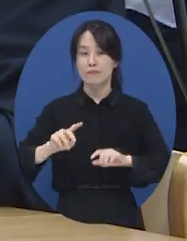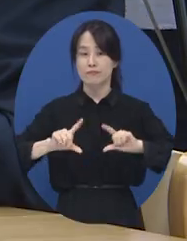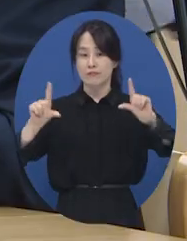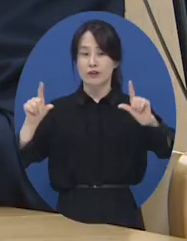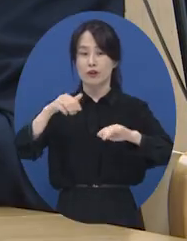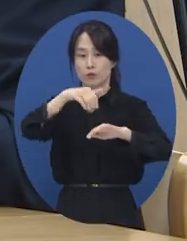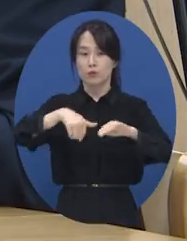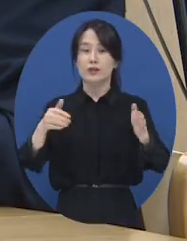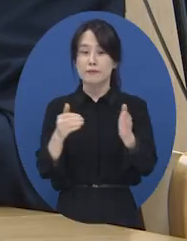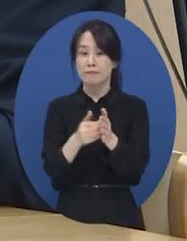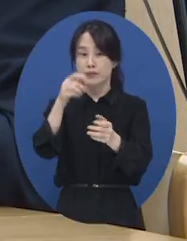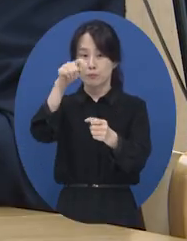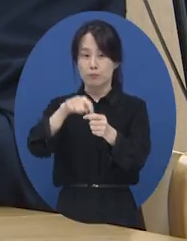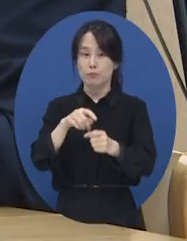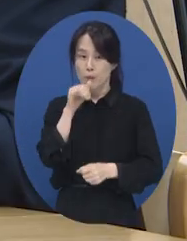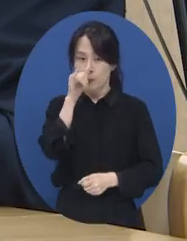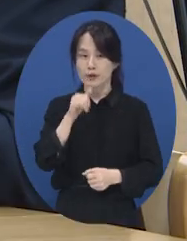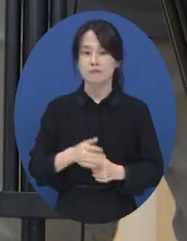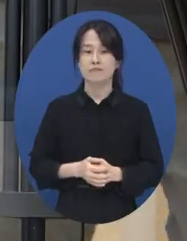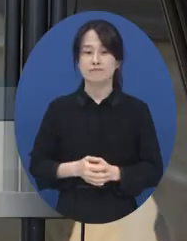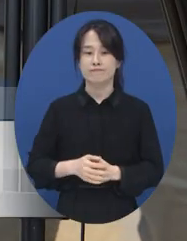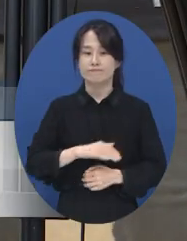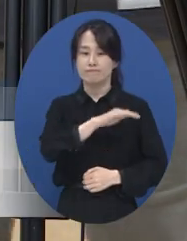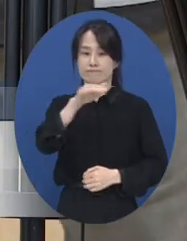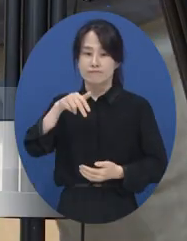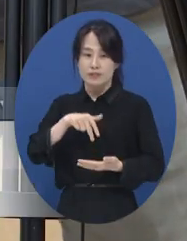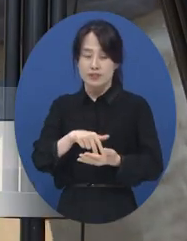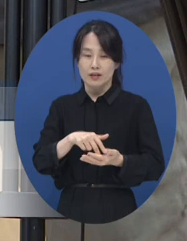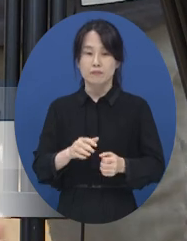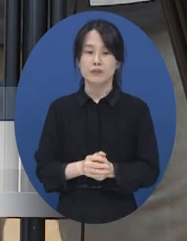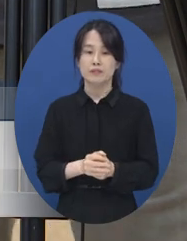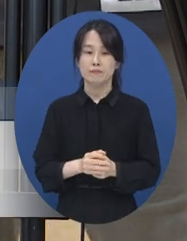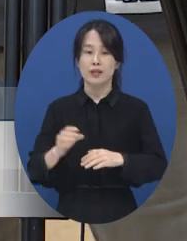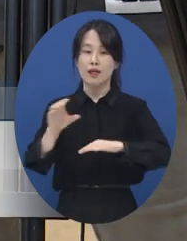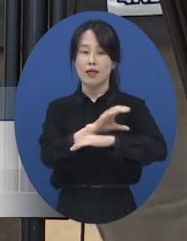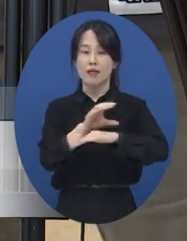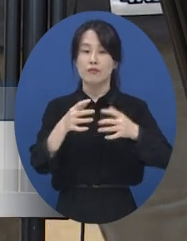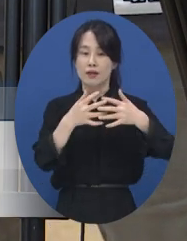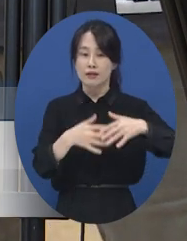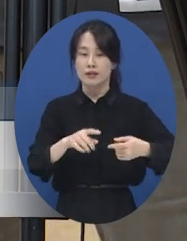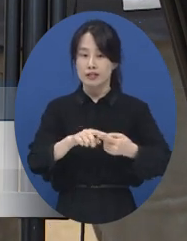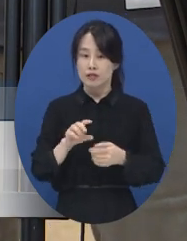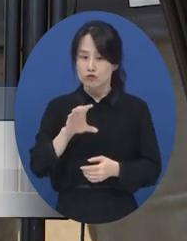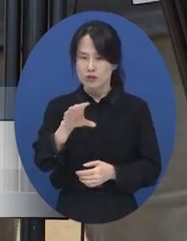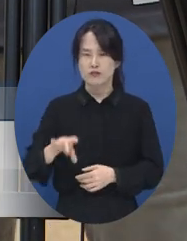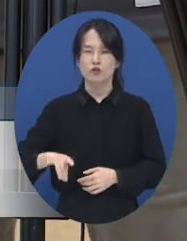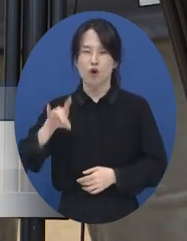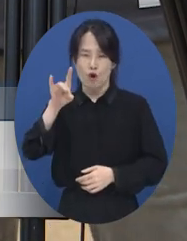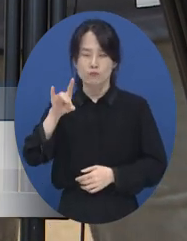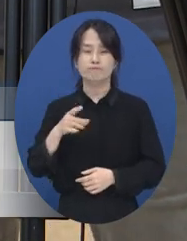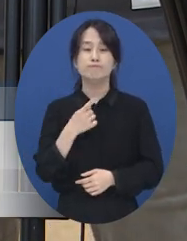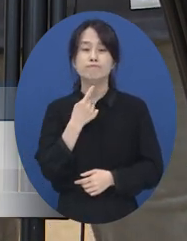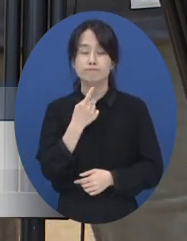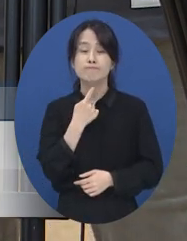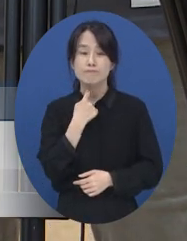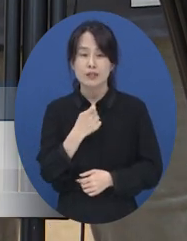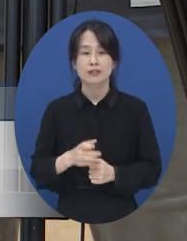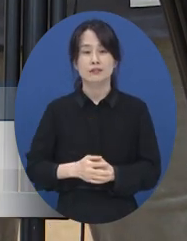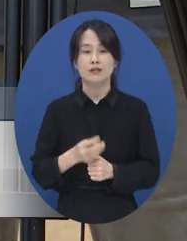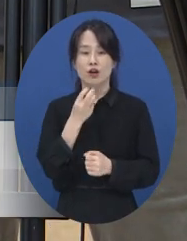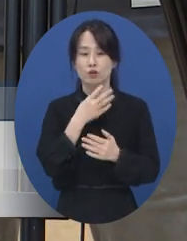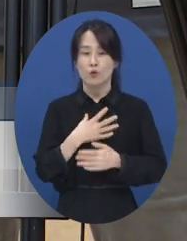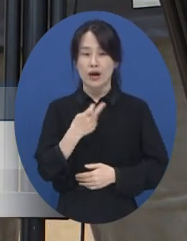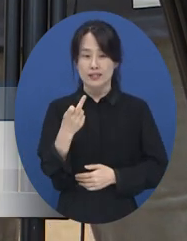2013년 준공 하는게 목표입니다 저희로서도 이런 하드웨어에 대한 투자는 처음으로 본격적으로 해 보는 거고